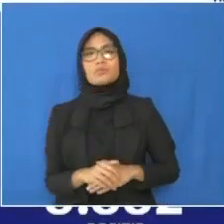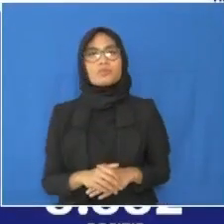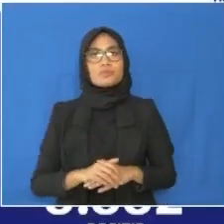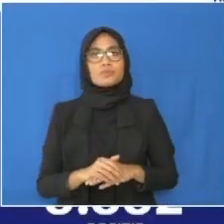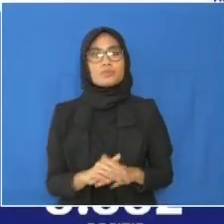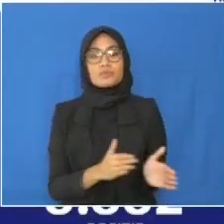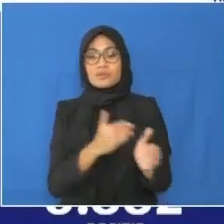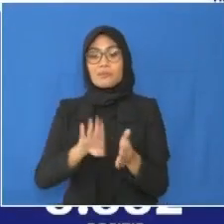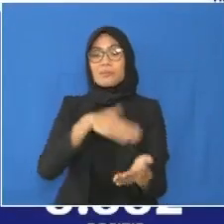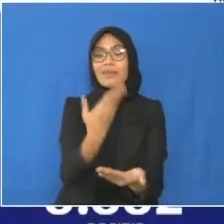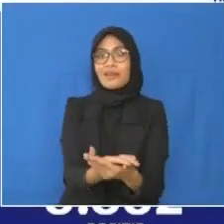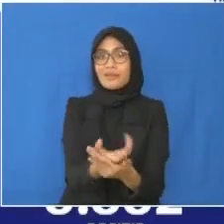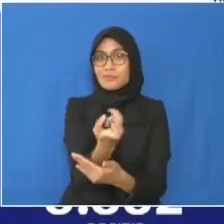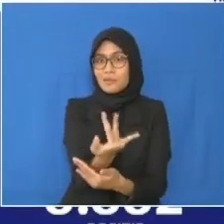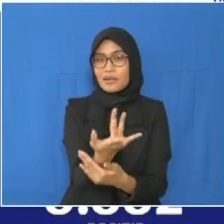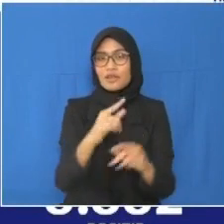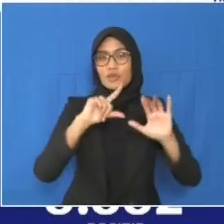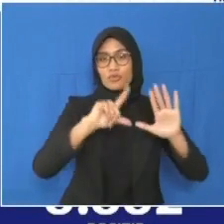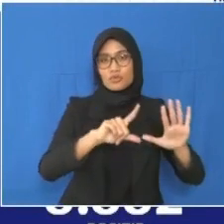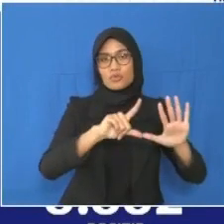Hai sementara yang meninggal